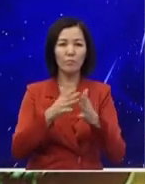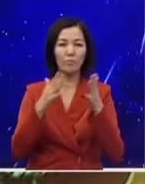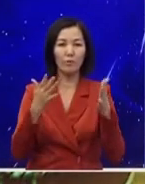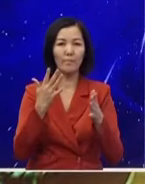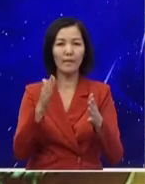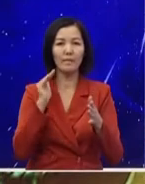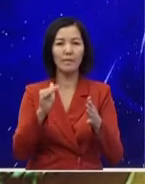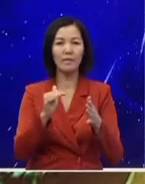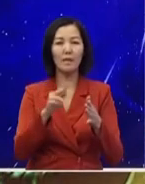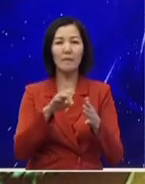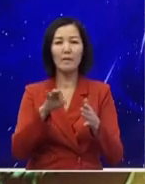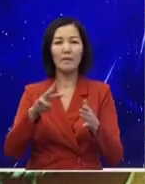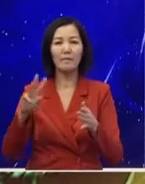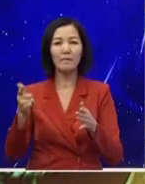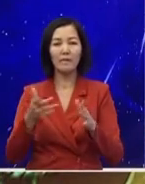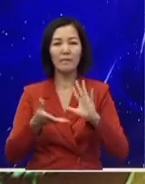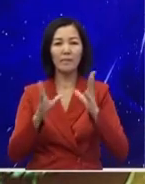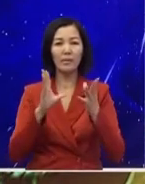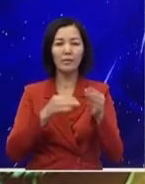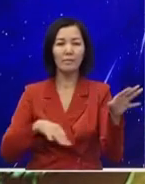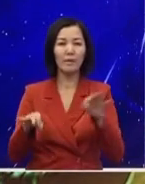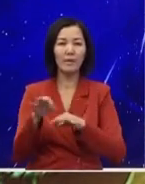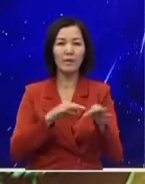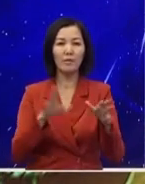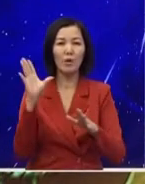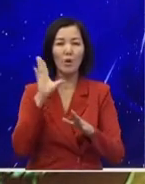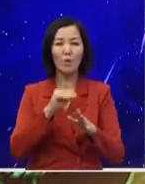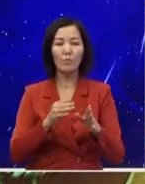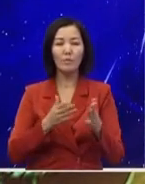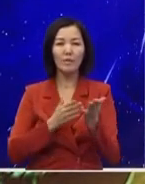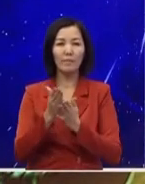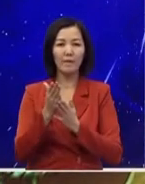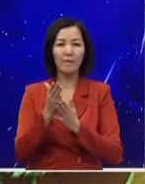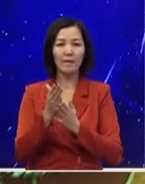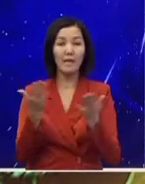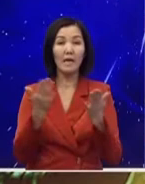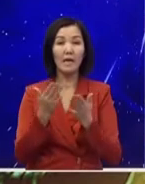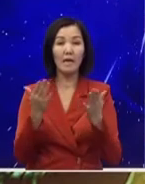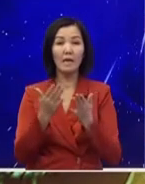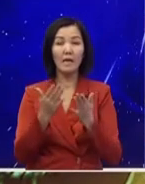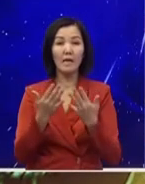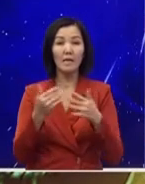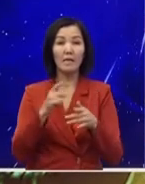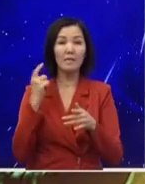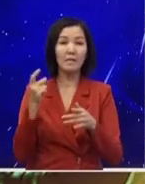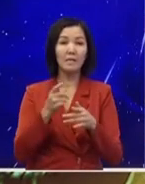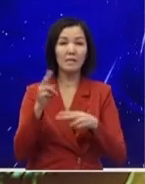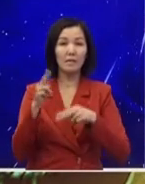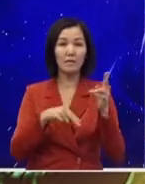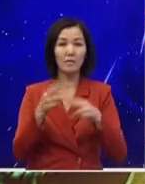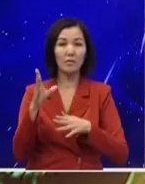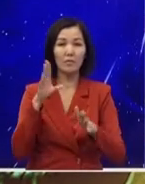5,5 миллиардов тенге. Почти половина проектов имеет общее направление. Какая из отраслей сельской инфраструктуры оказалась в